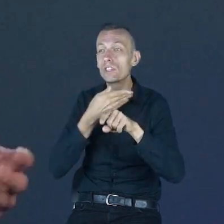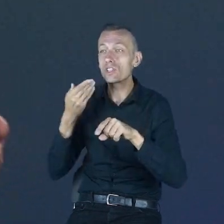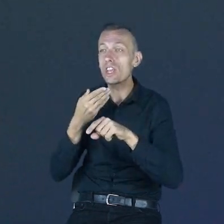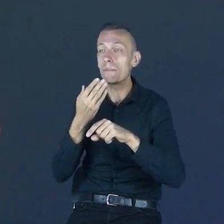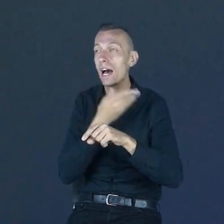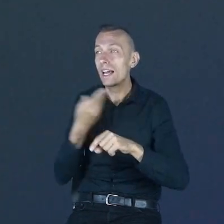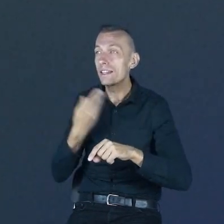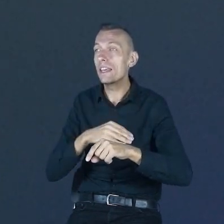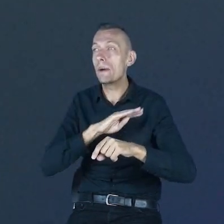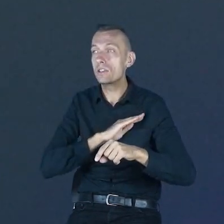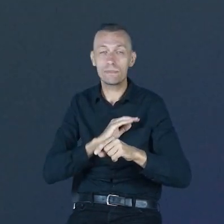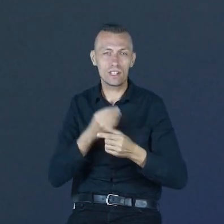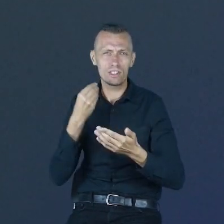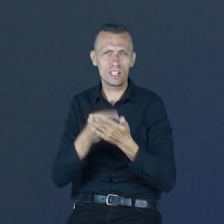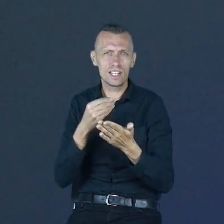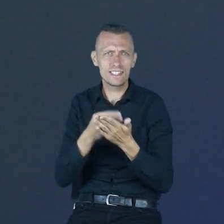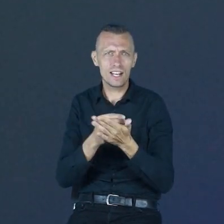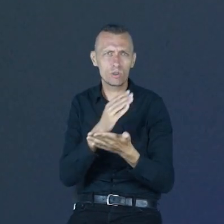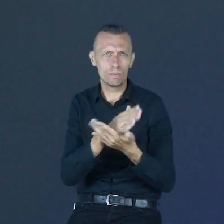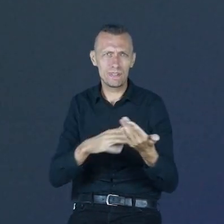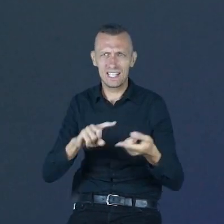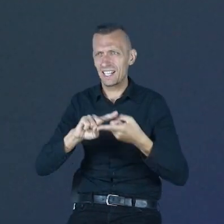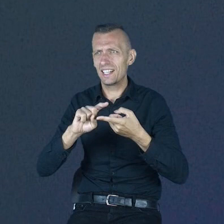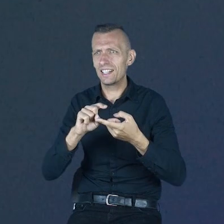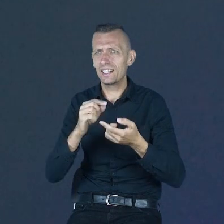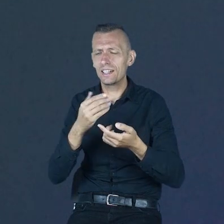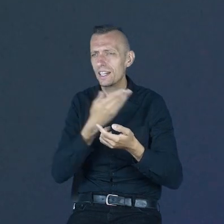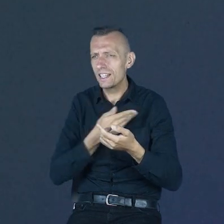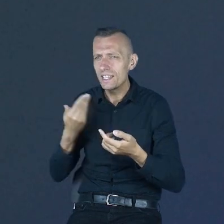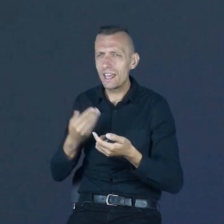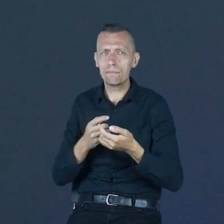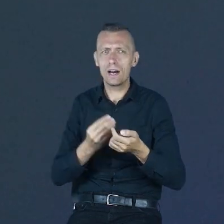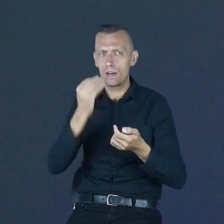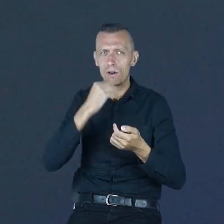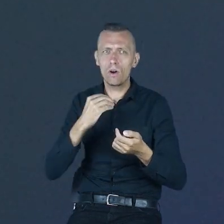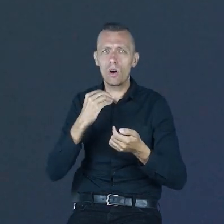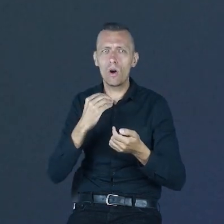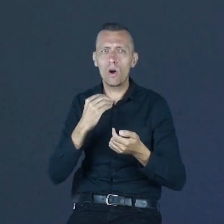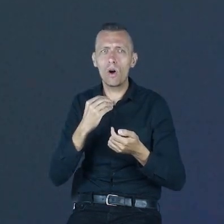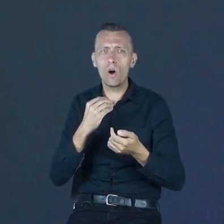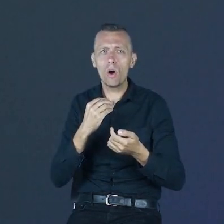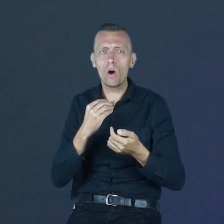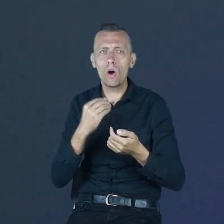Nie będzie trzeba robić zakupów, gotować obiadów, ani zmywać naczyń.